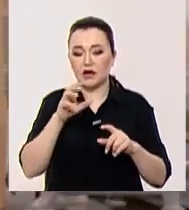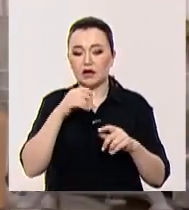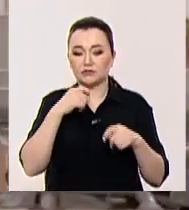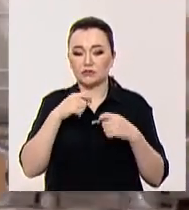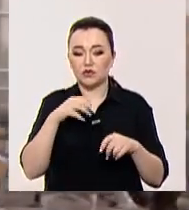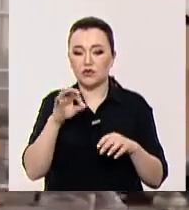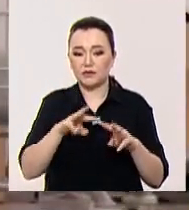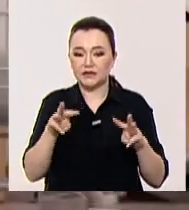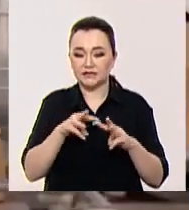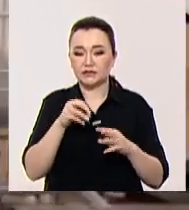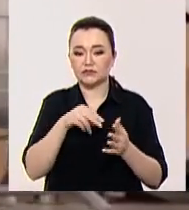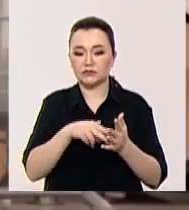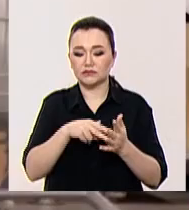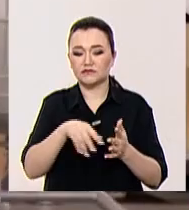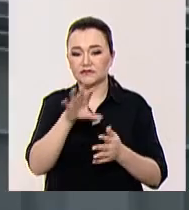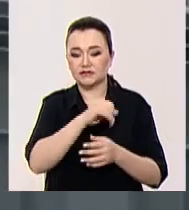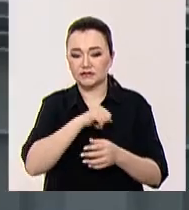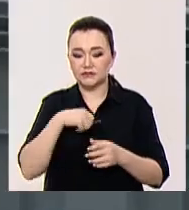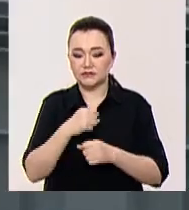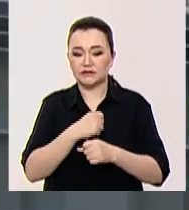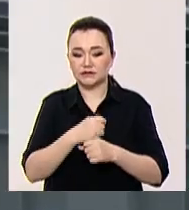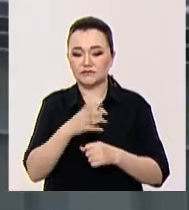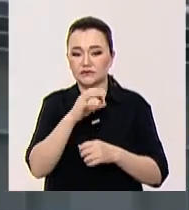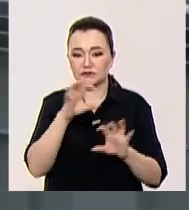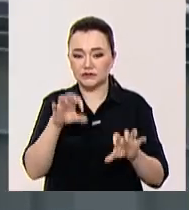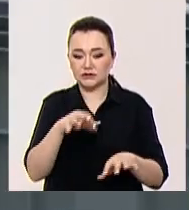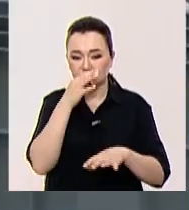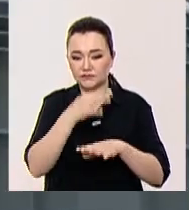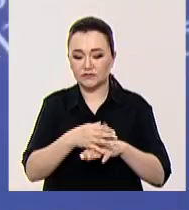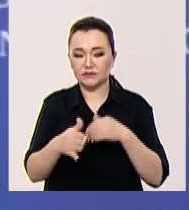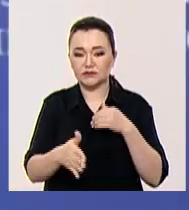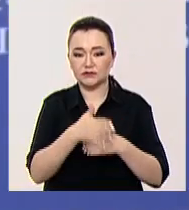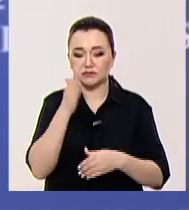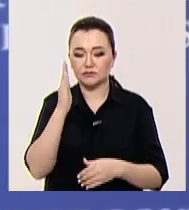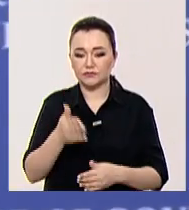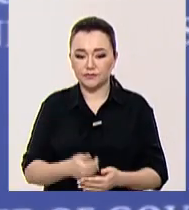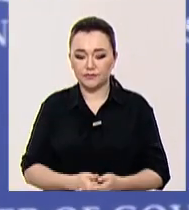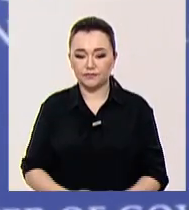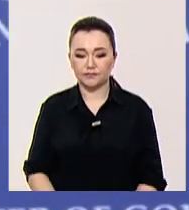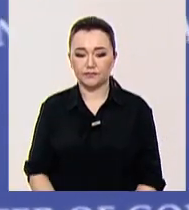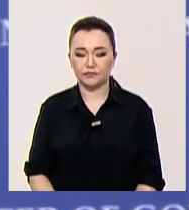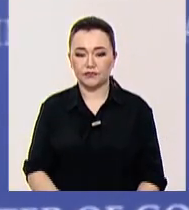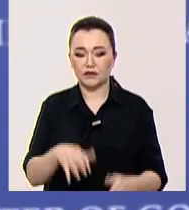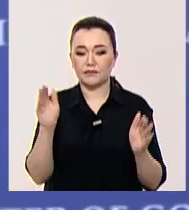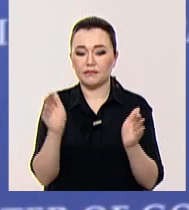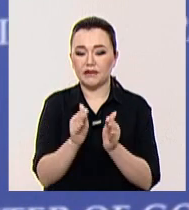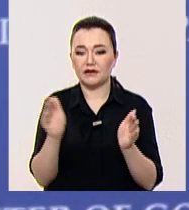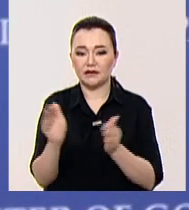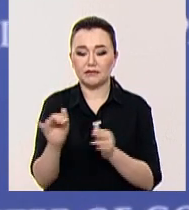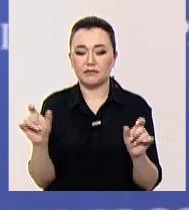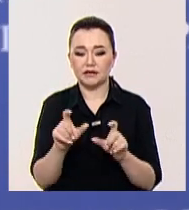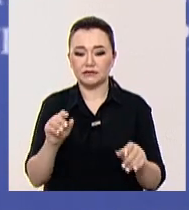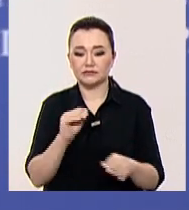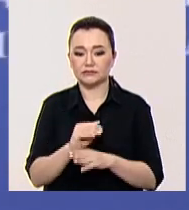интеграция министрі қымбатшылықты қолдан жасап отырғандар заң бойынша жауап береді дейді. Кішігірім дүкендердің